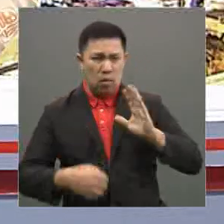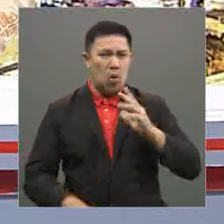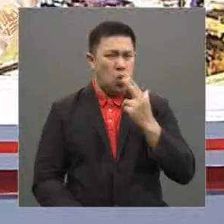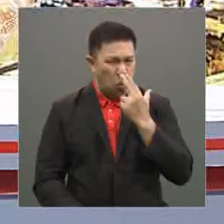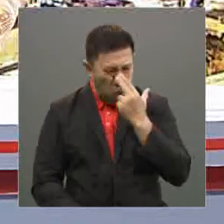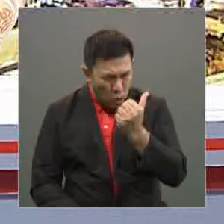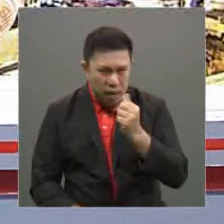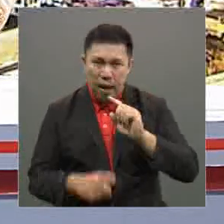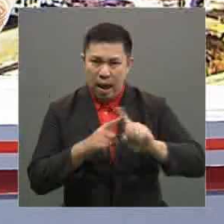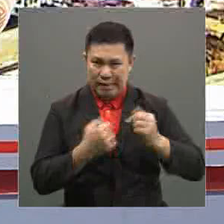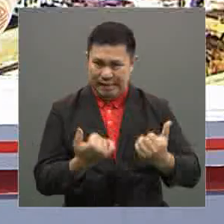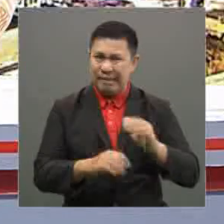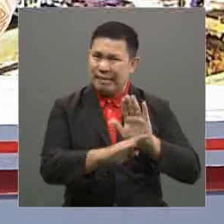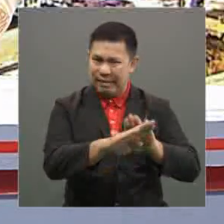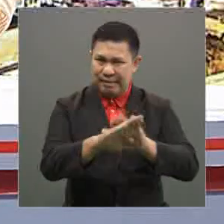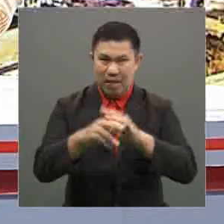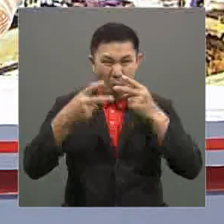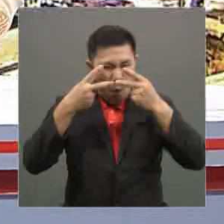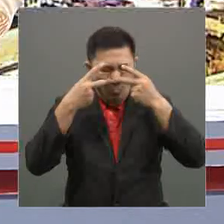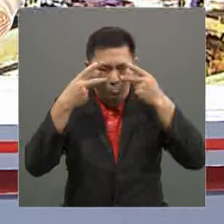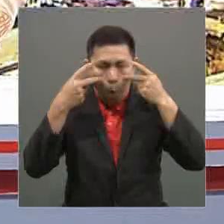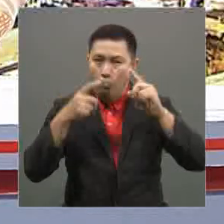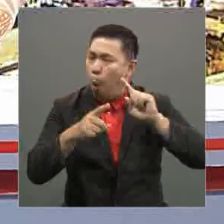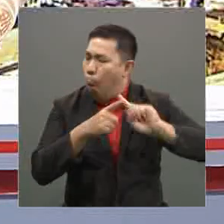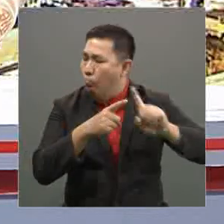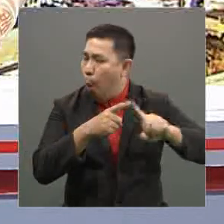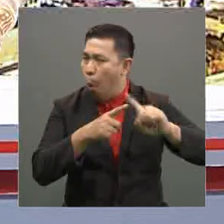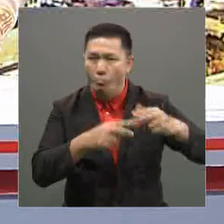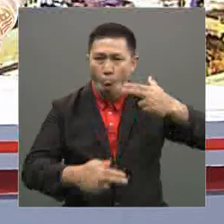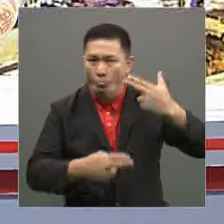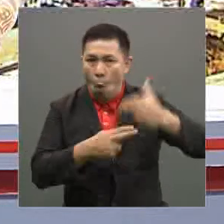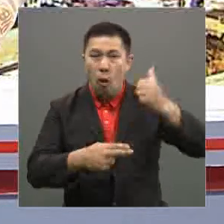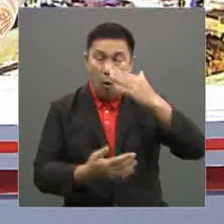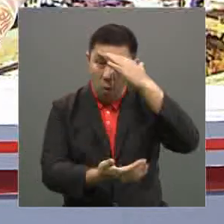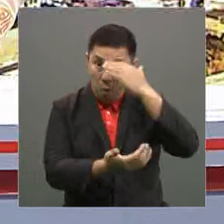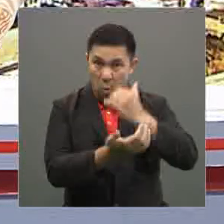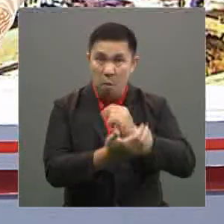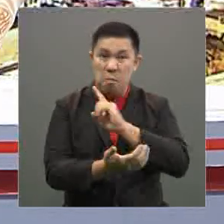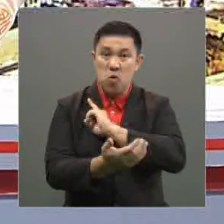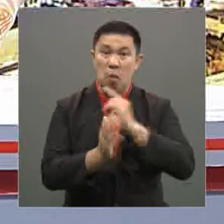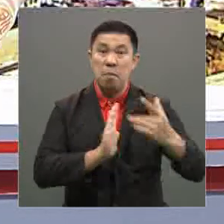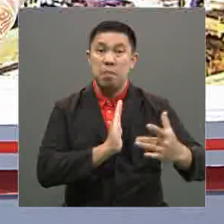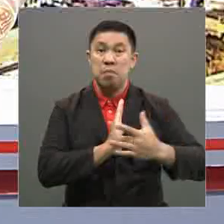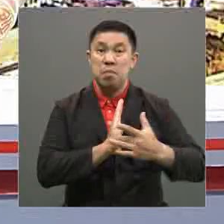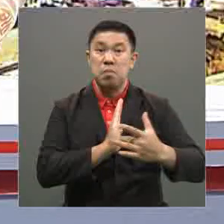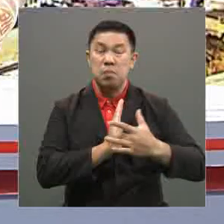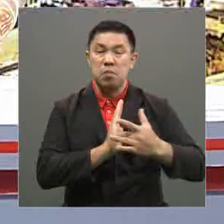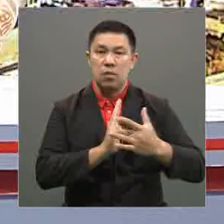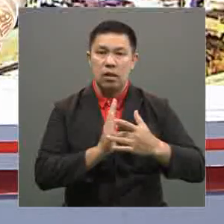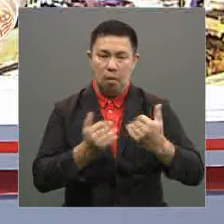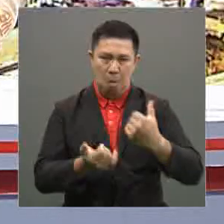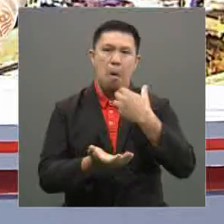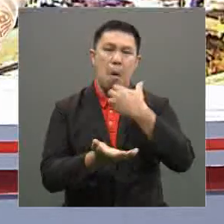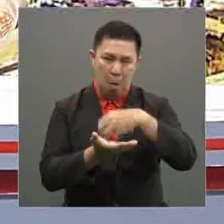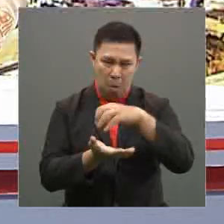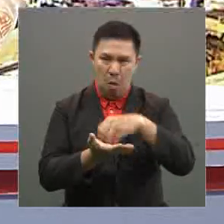กันมาทุกวันนะคะว่ามิจฉาชีพเนี่ยยังคงมาสารพัดรูปแบบนะคะวันนี้เนี่ยตำรวจไซเบอร์เปิดปฏิบัติการจับกุมผู้ต้องหาในคดีที่เกี่ยว